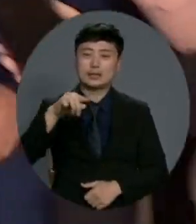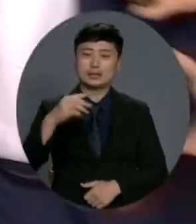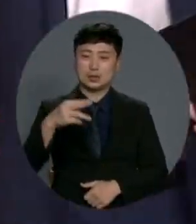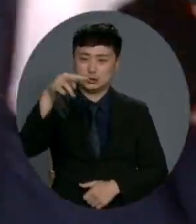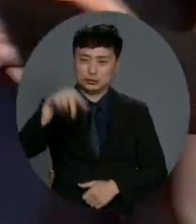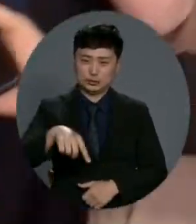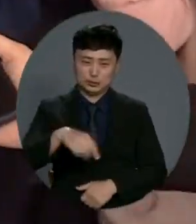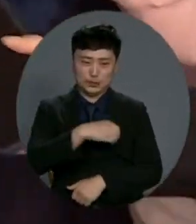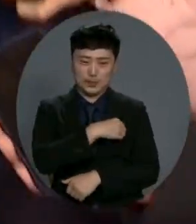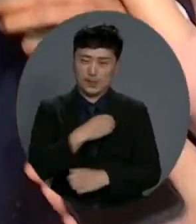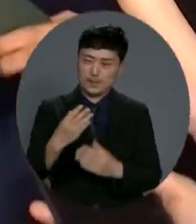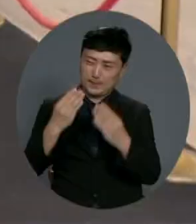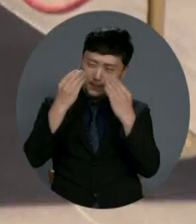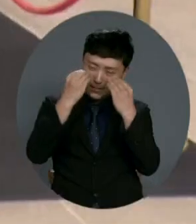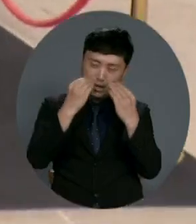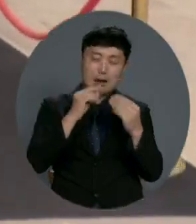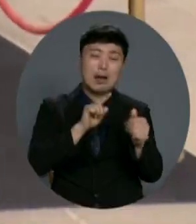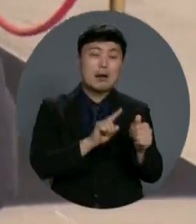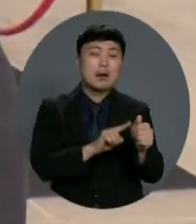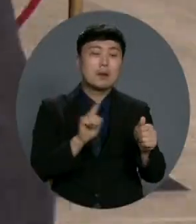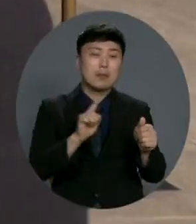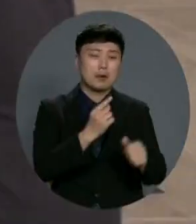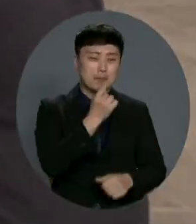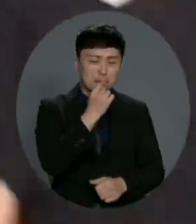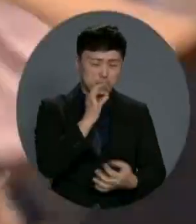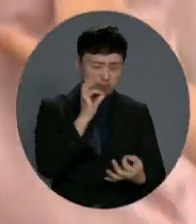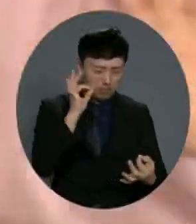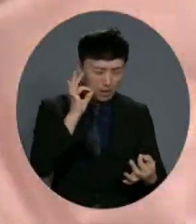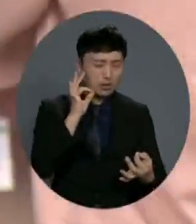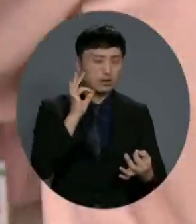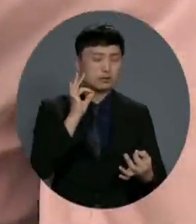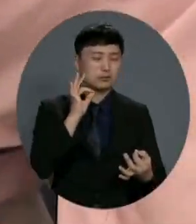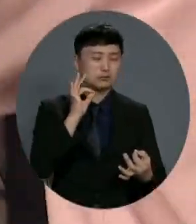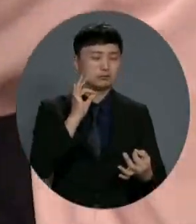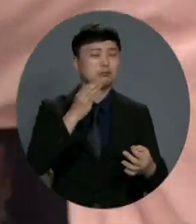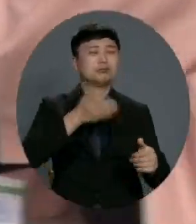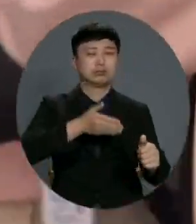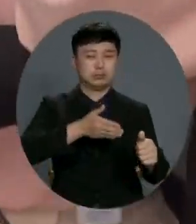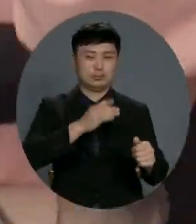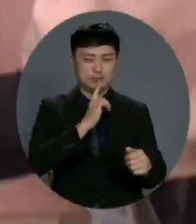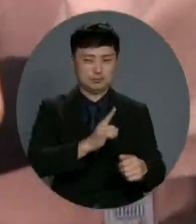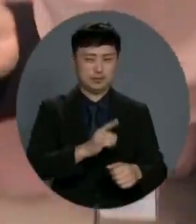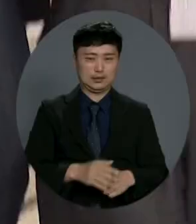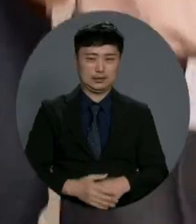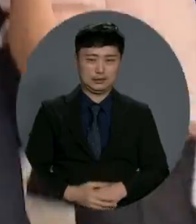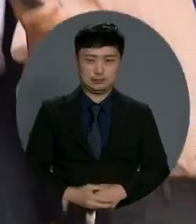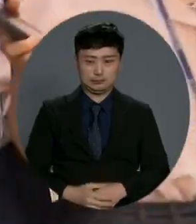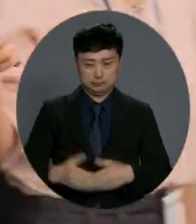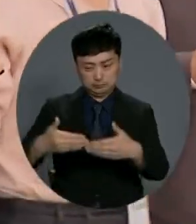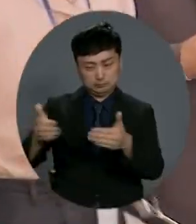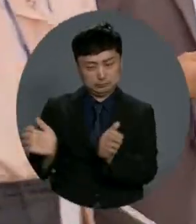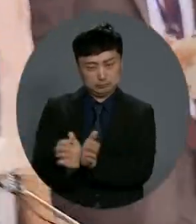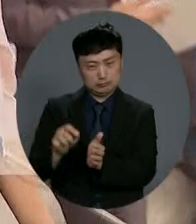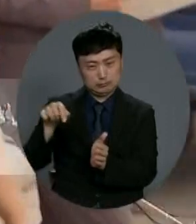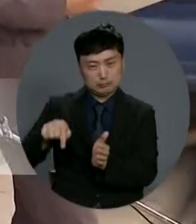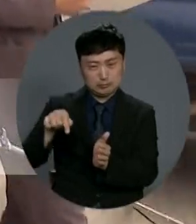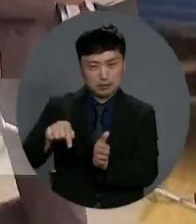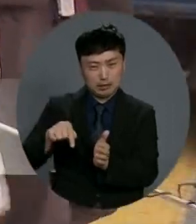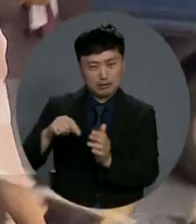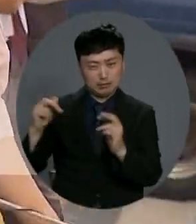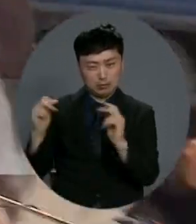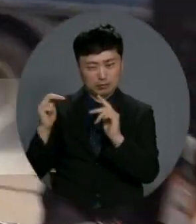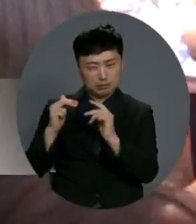당원권 정지는 조용히 계시라는 뜻 아니냐며 자중을 요구했습니다. 심상치 않은 분위기 탓인지 홍